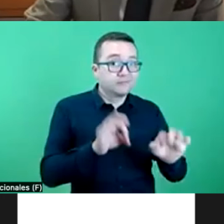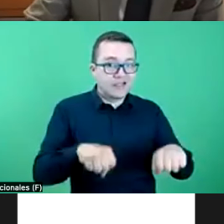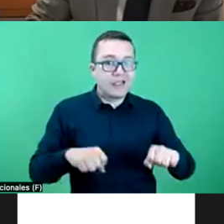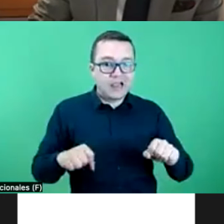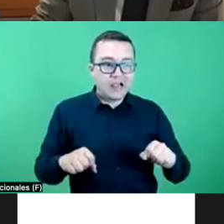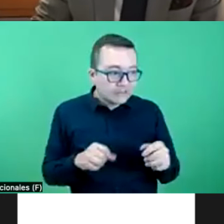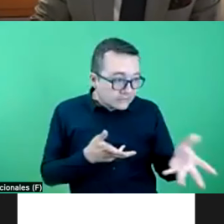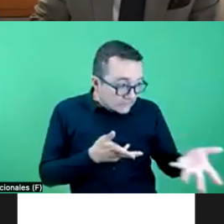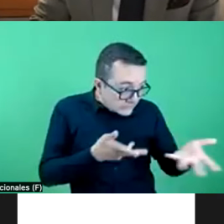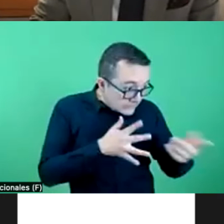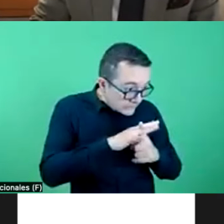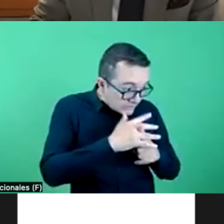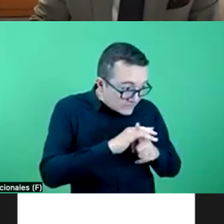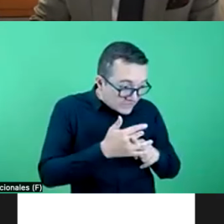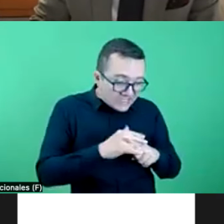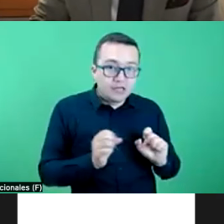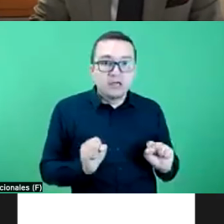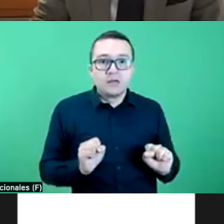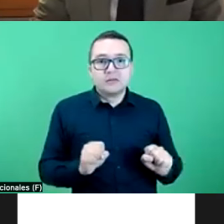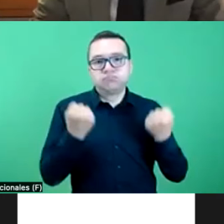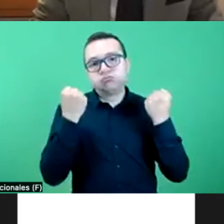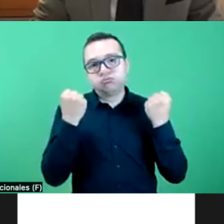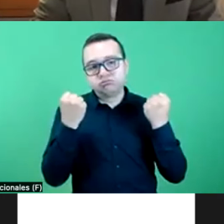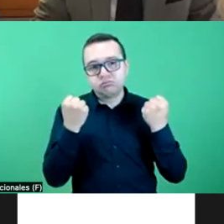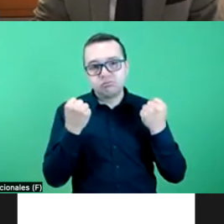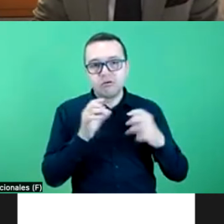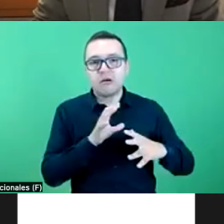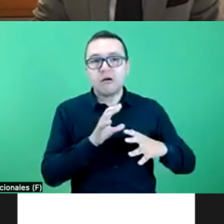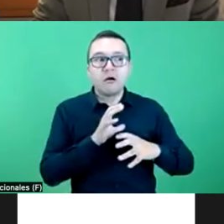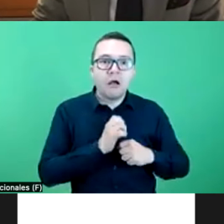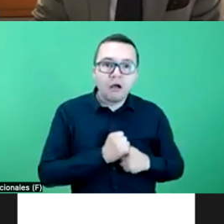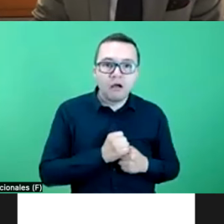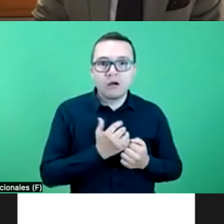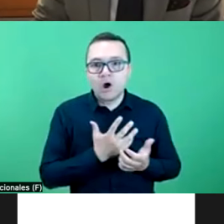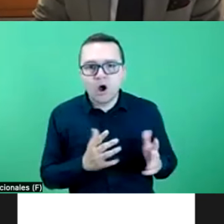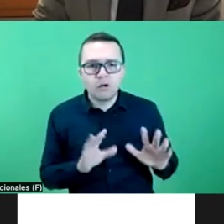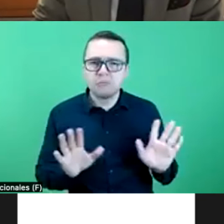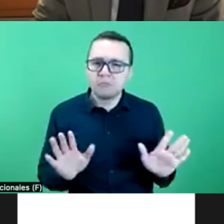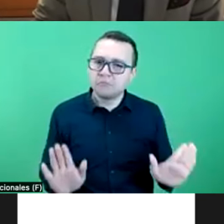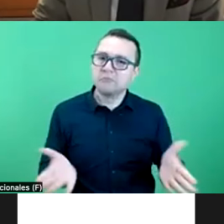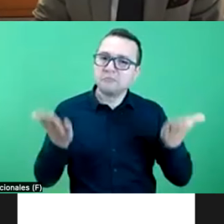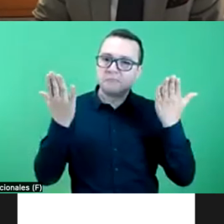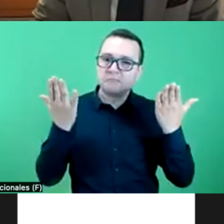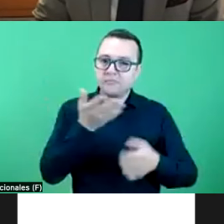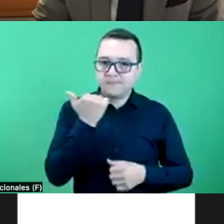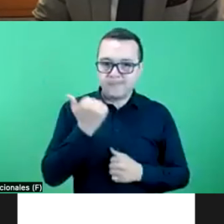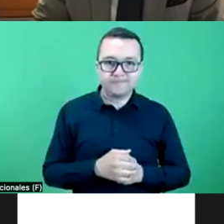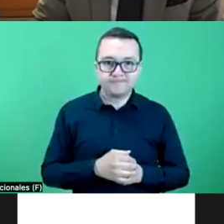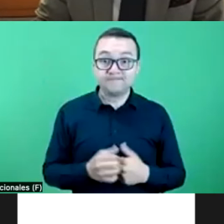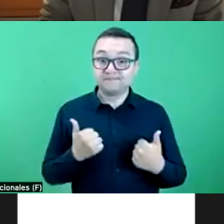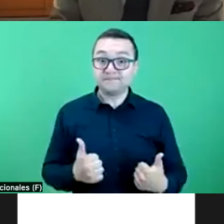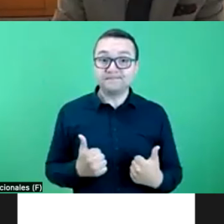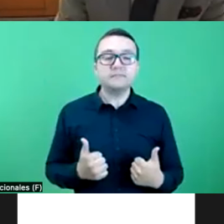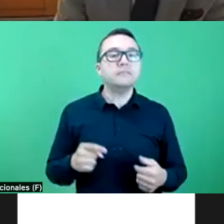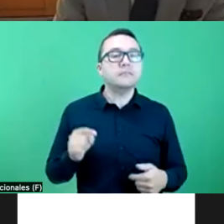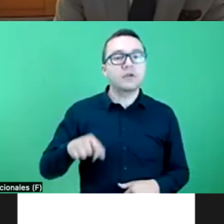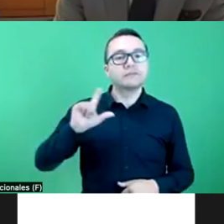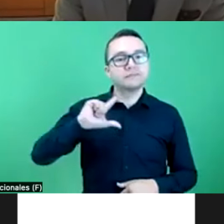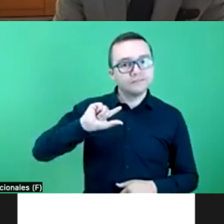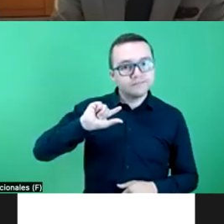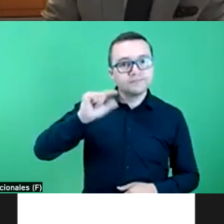plus exposés aux différents dangers. Cela peut mener à des situations qu'on peut regretter. Je voudrais